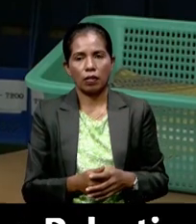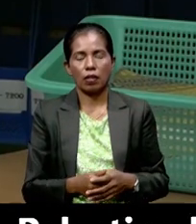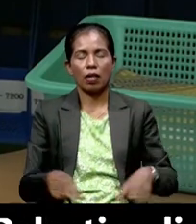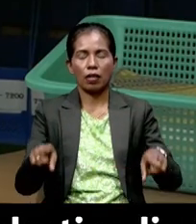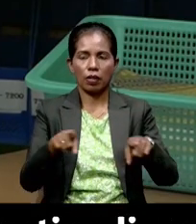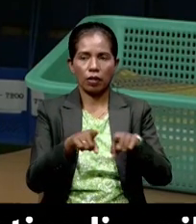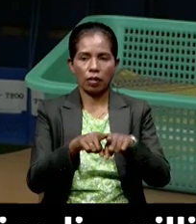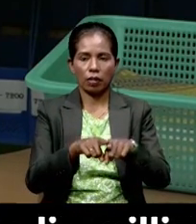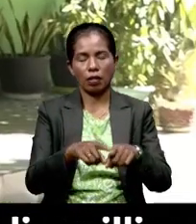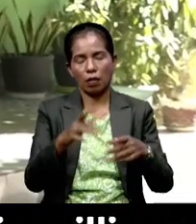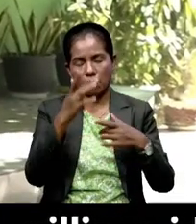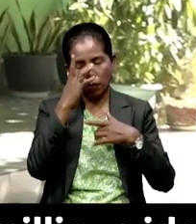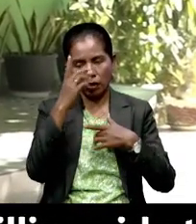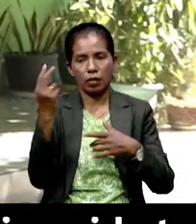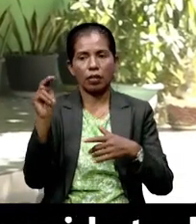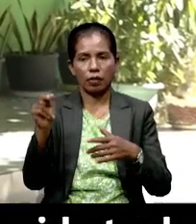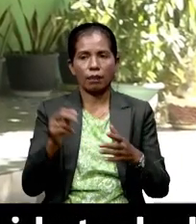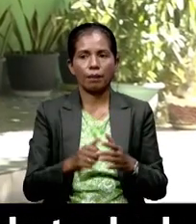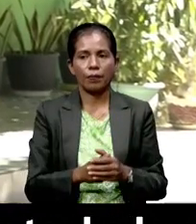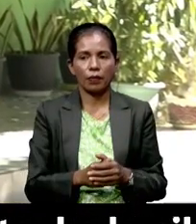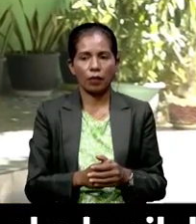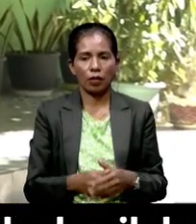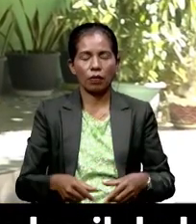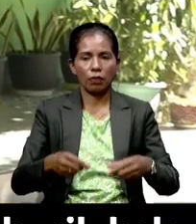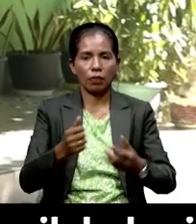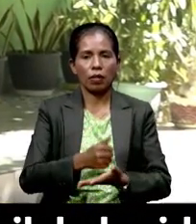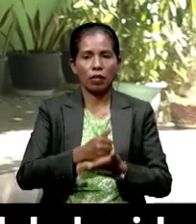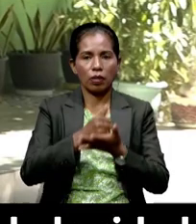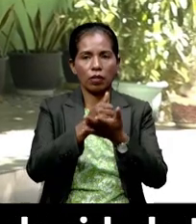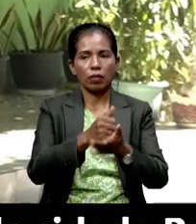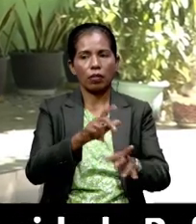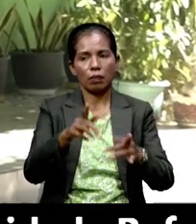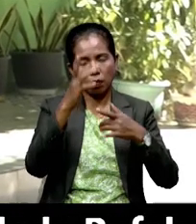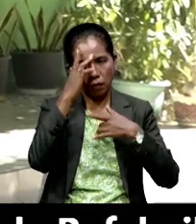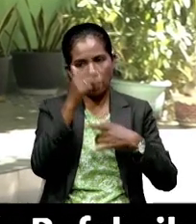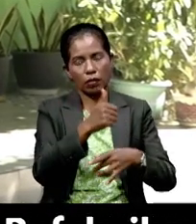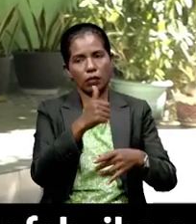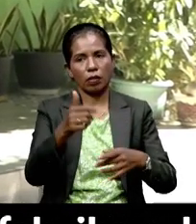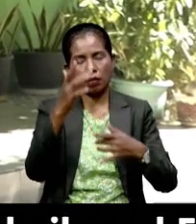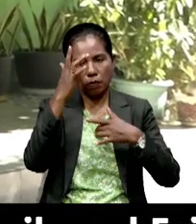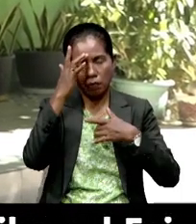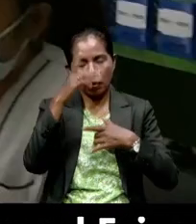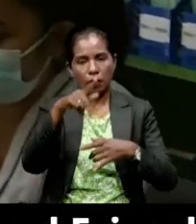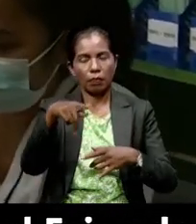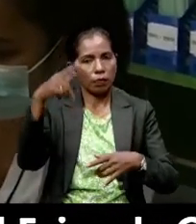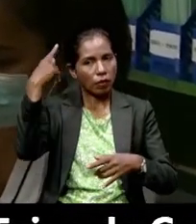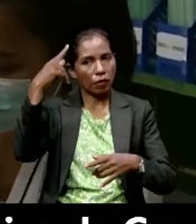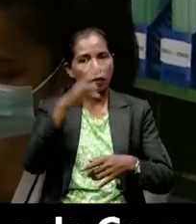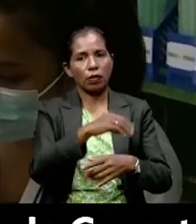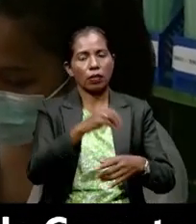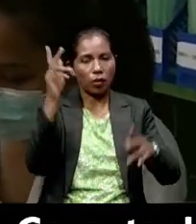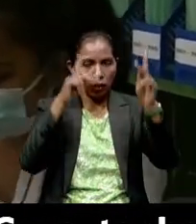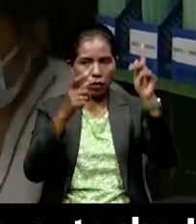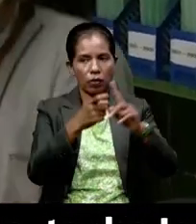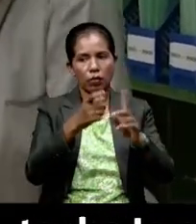dengan penyakit mereka. Klinika refere fomos atendementu ba paciente balung nebe moras psikologia no causa